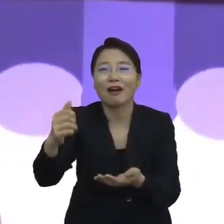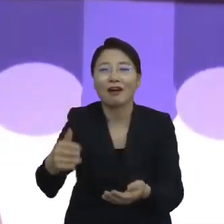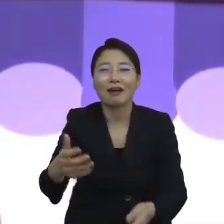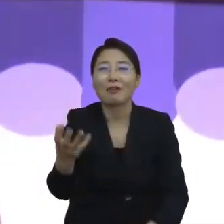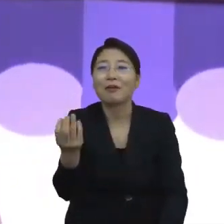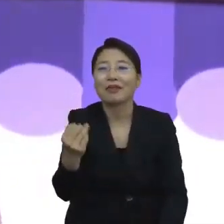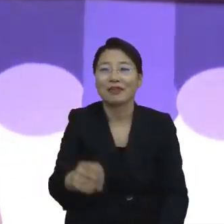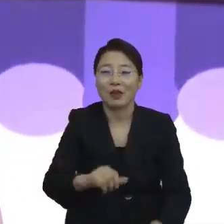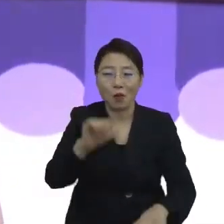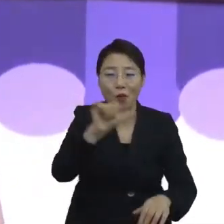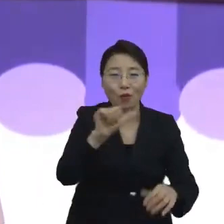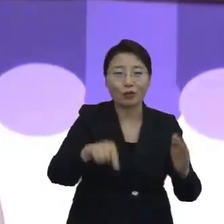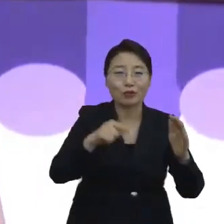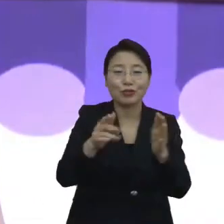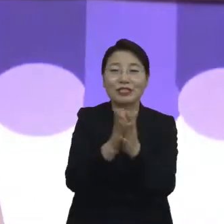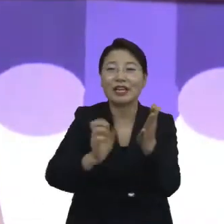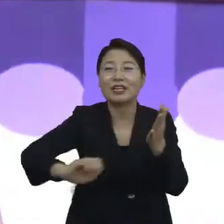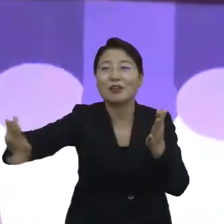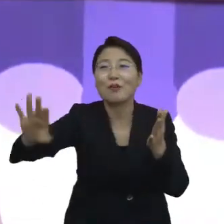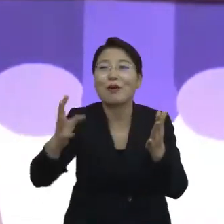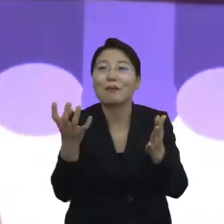5천 권 중에.